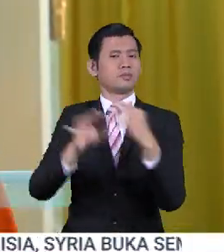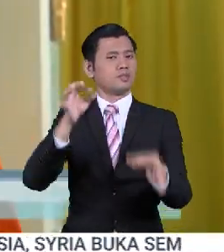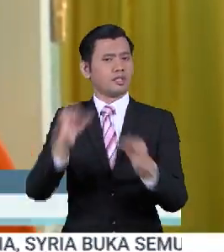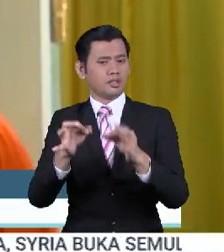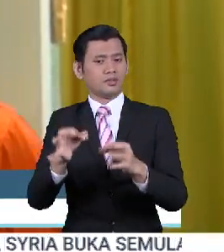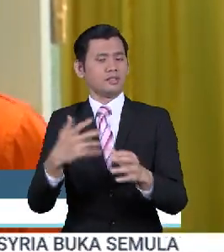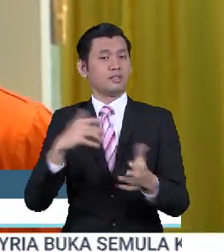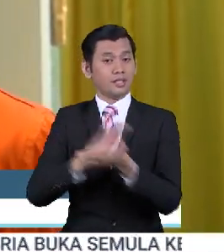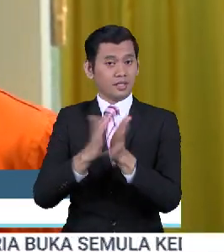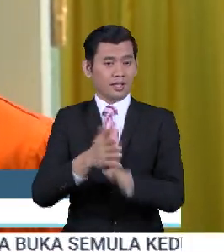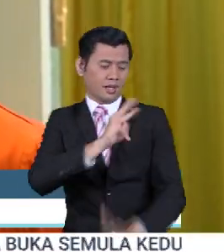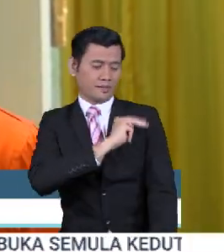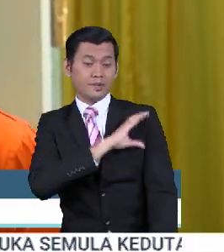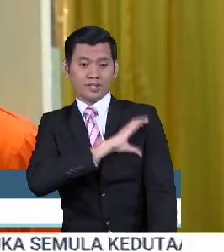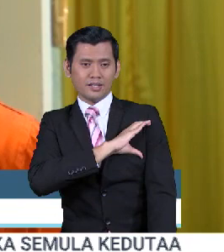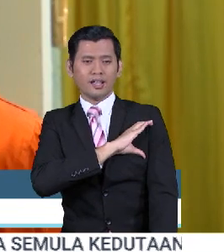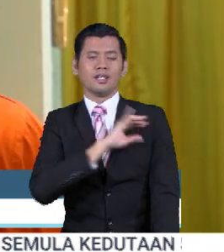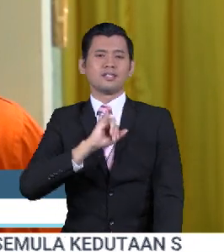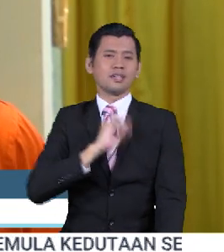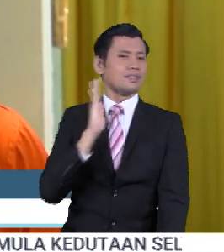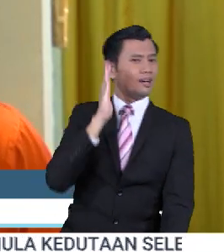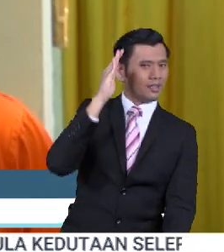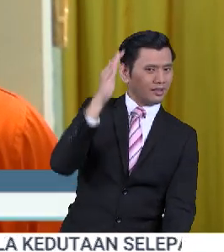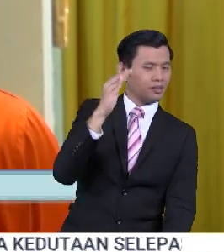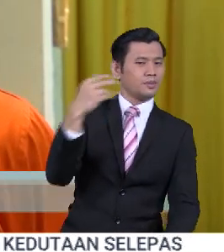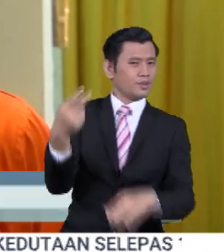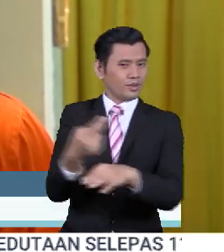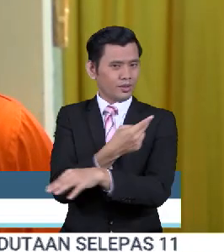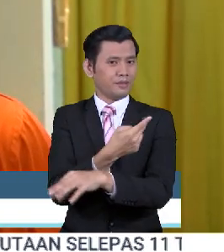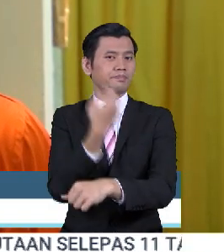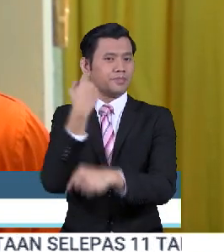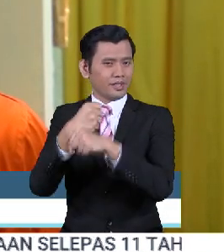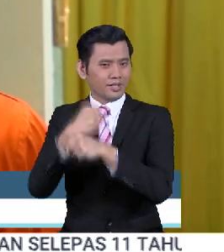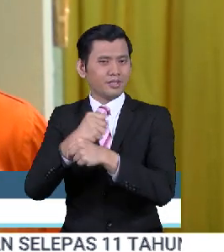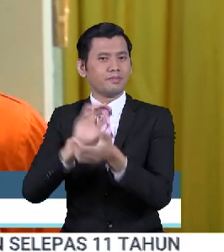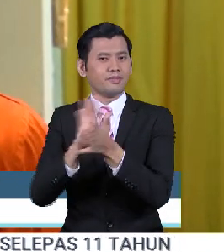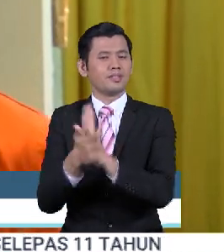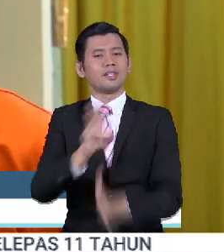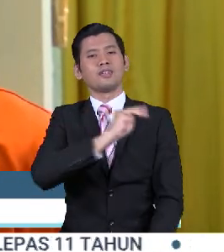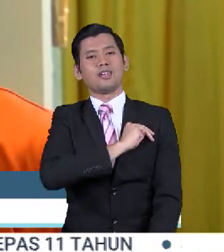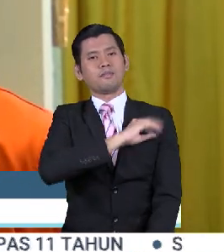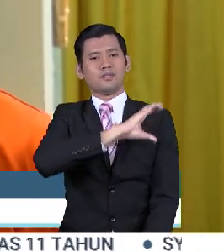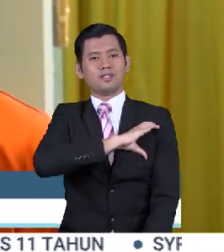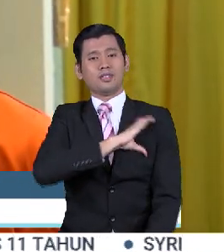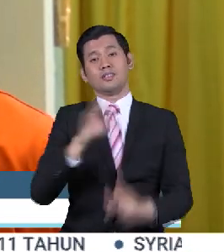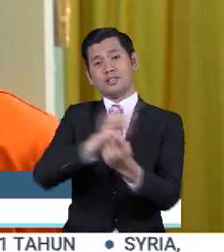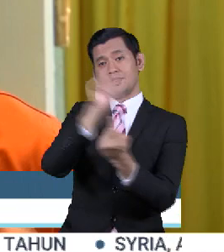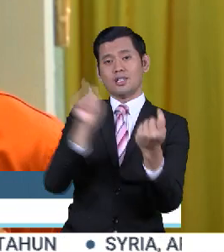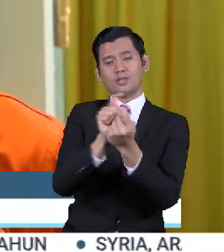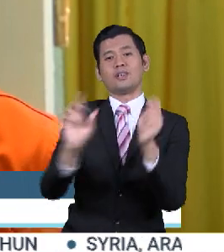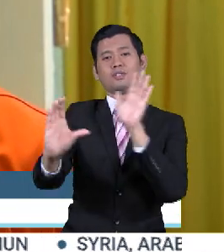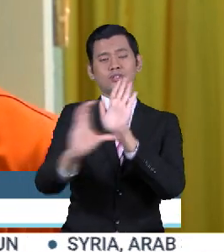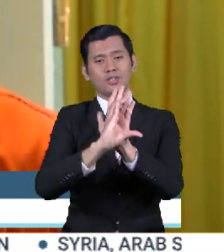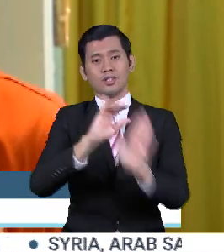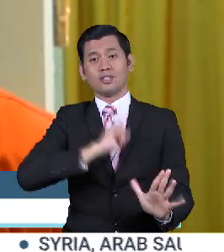kepada pengacara, saya pun akan ambil salah satu job pengacaraan yang saya rasa sesuai. Macam saya